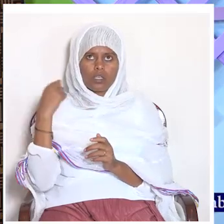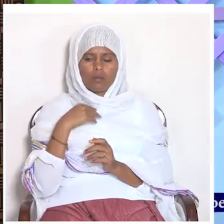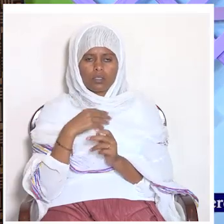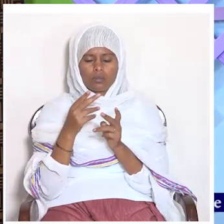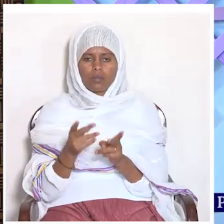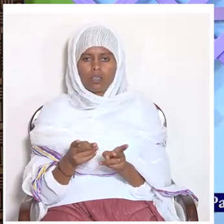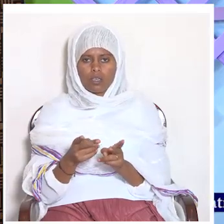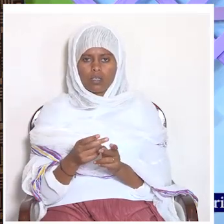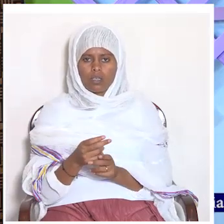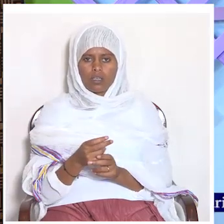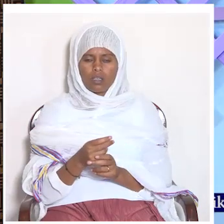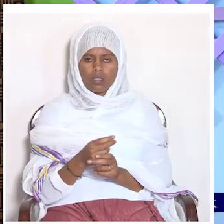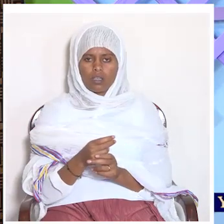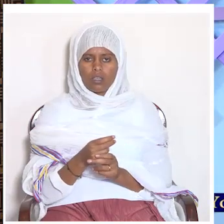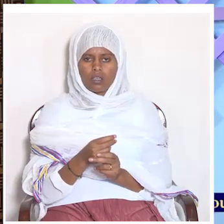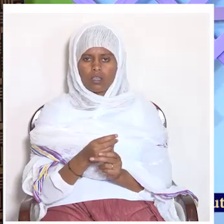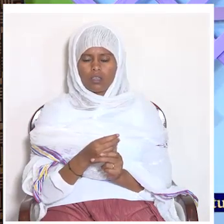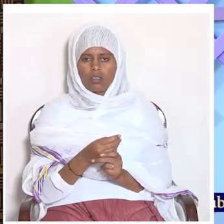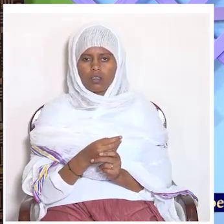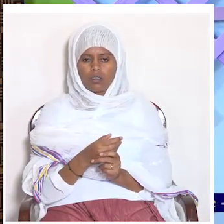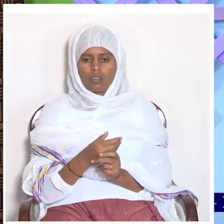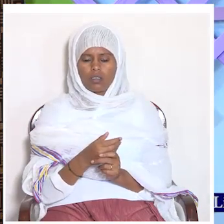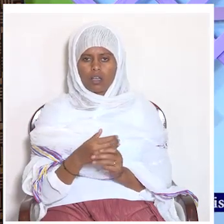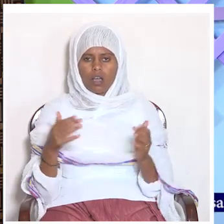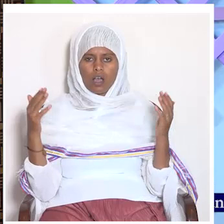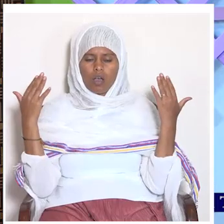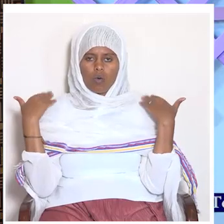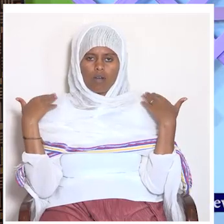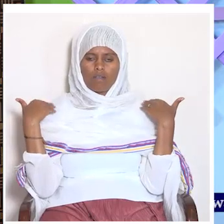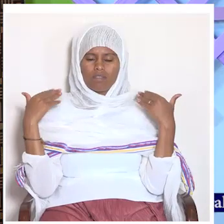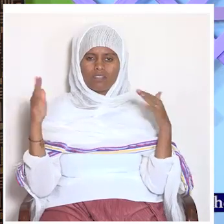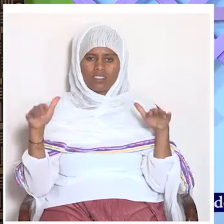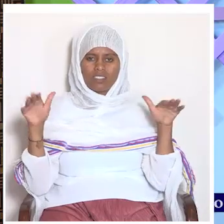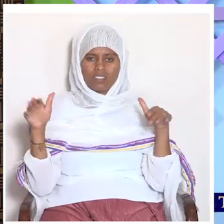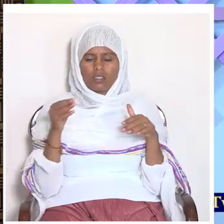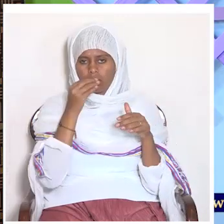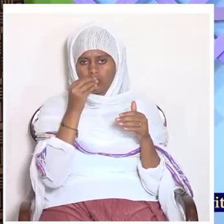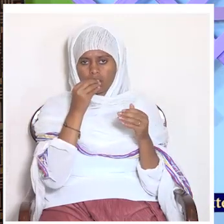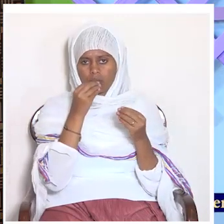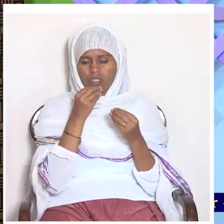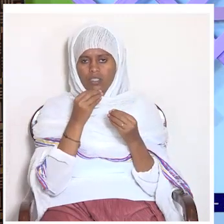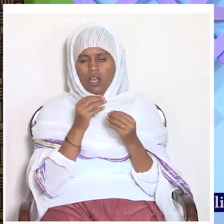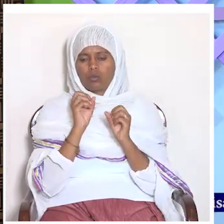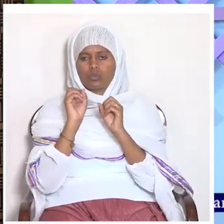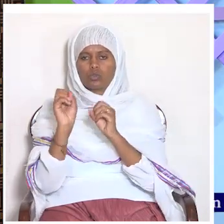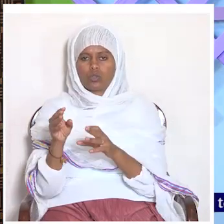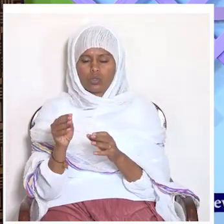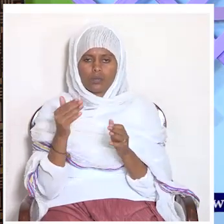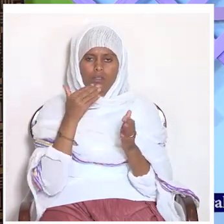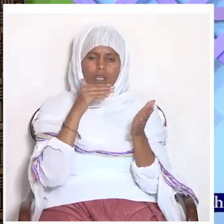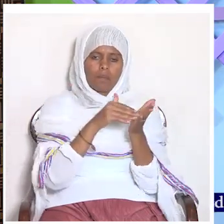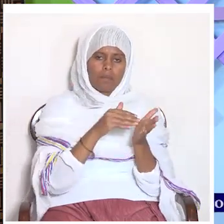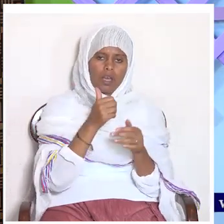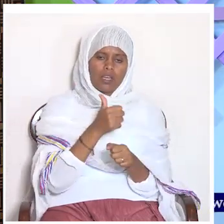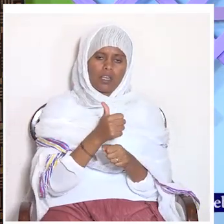أمم أجزي أبيهر دما أبريل أزريل زبالو عواف كابجنت مجو خبصحلو عزيزهم